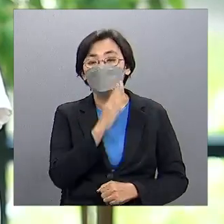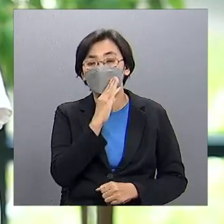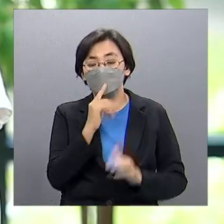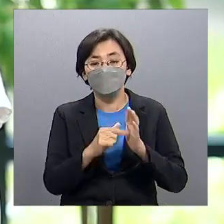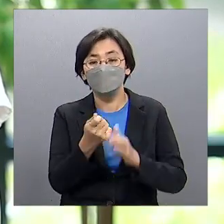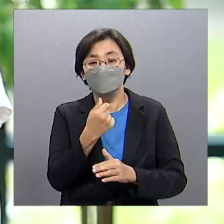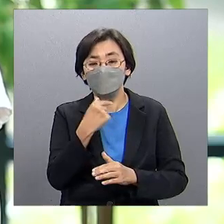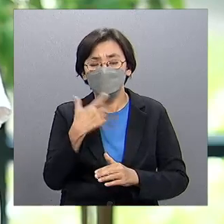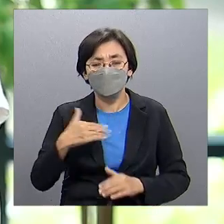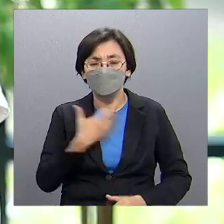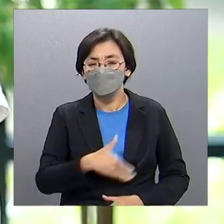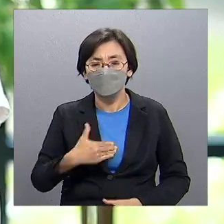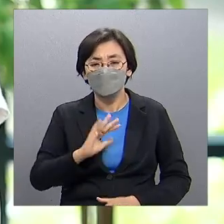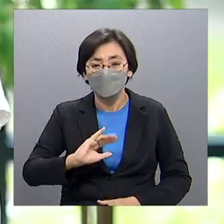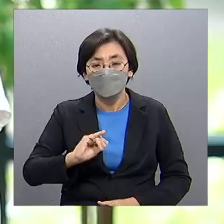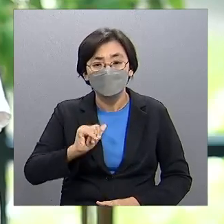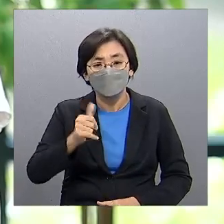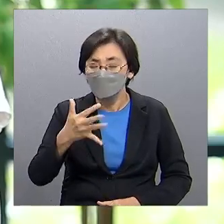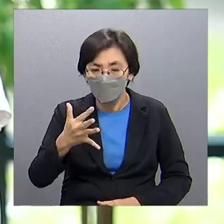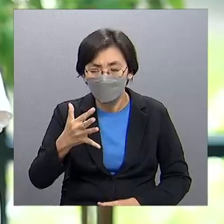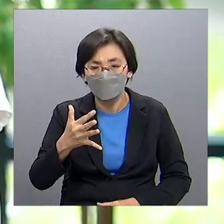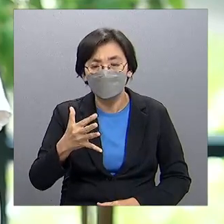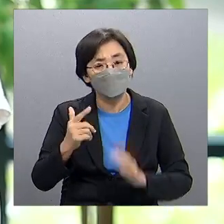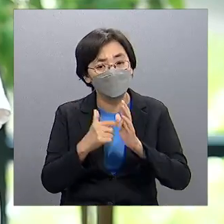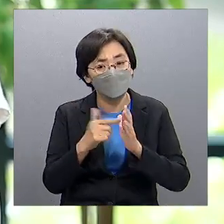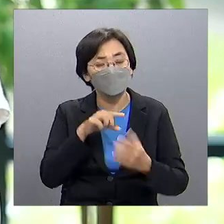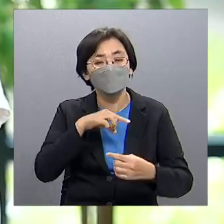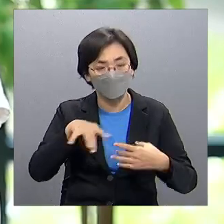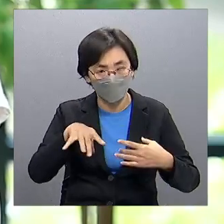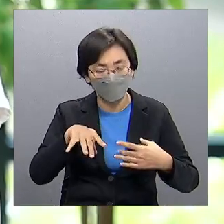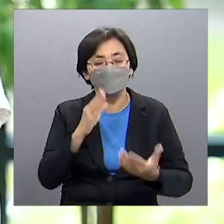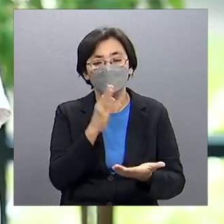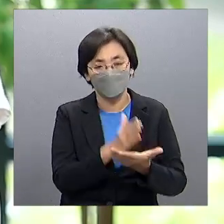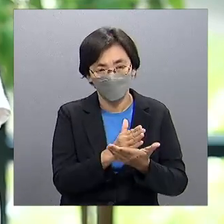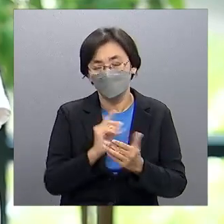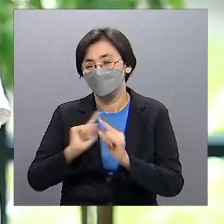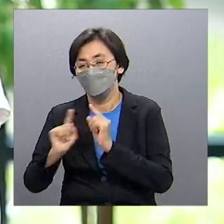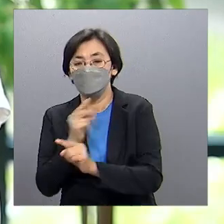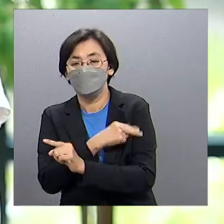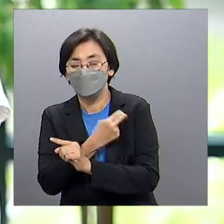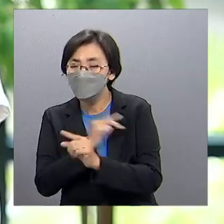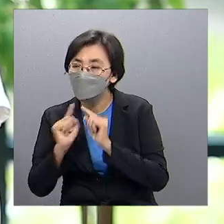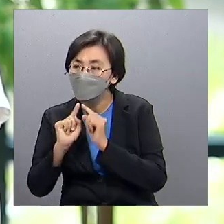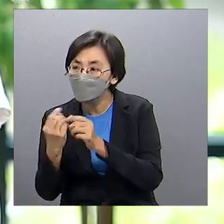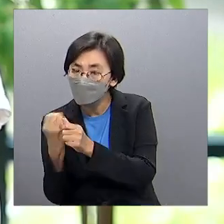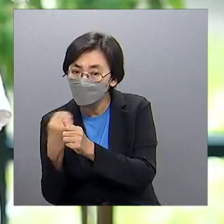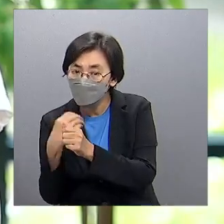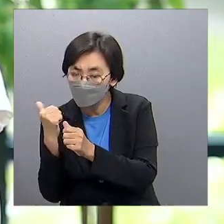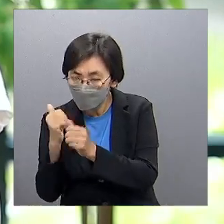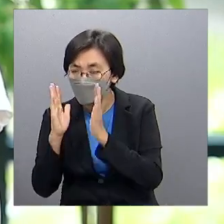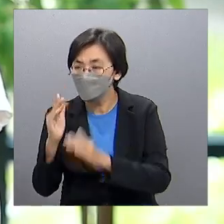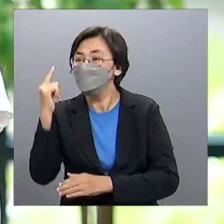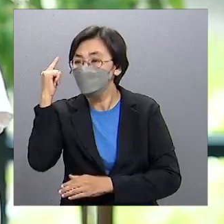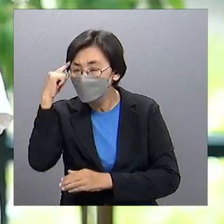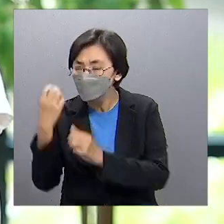ไม่ดีขึ้นเนี่ยเราควรจะคิดว่ายาตัวนี้ไม่เหมาะกับเราควรจะหยุดแล้วไปปรึกษาแพทย์ไปปรึกษาแพทย์แผนไทยหรือผู้รู้เนี่ยให้รู้ว่าจริงๆแล้วอาการ